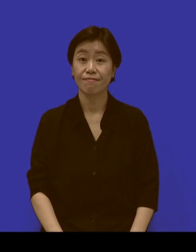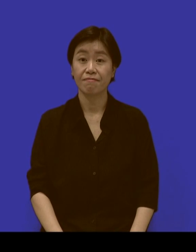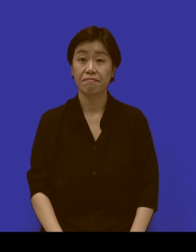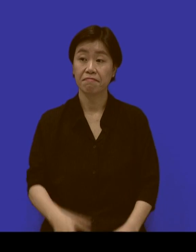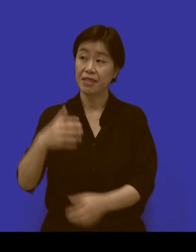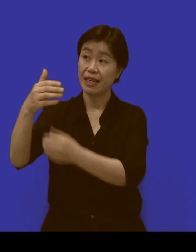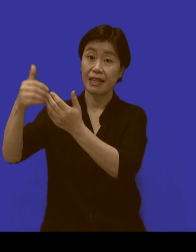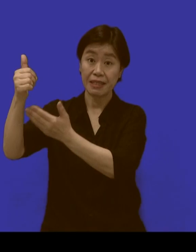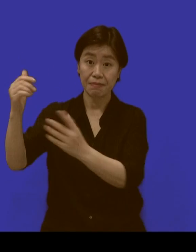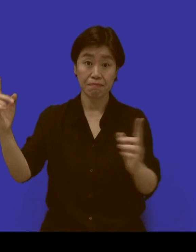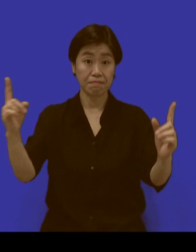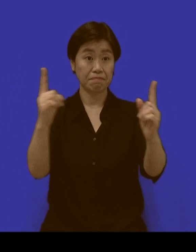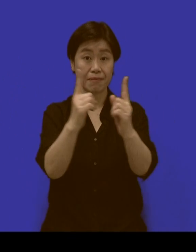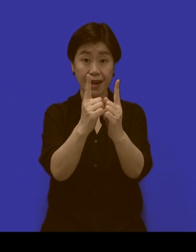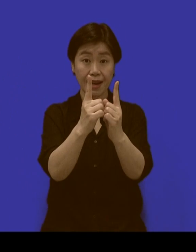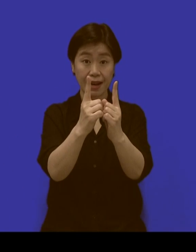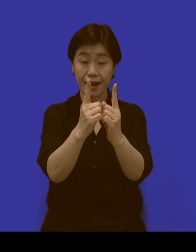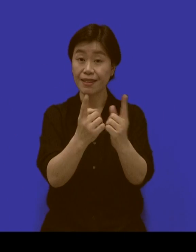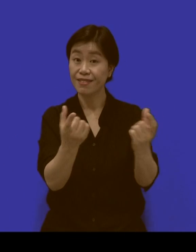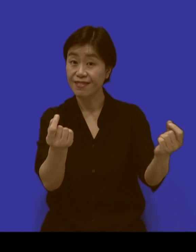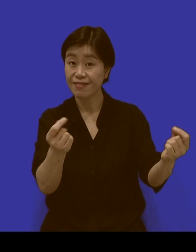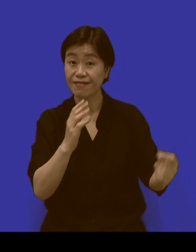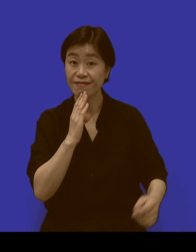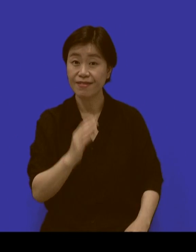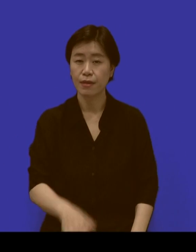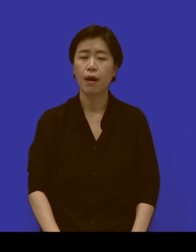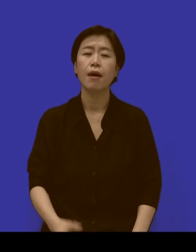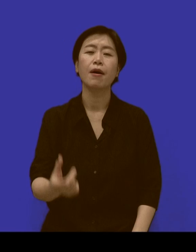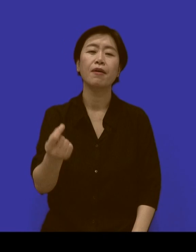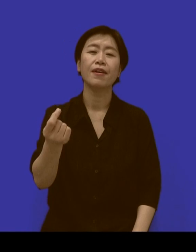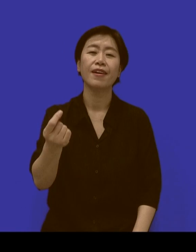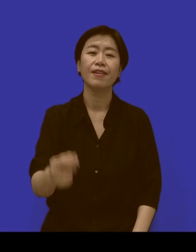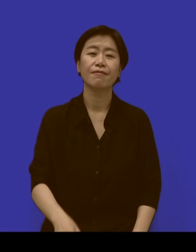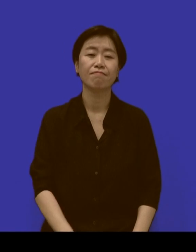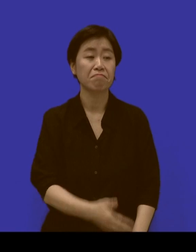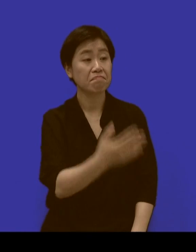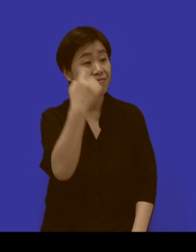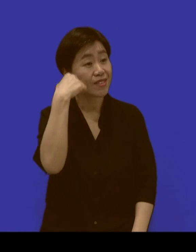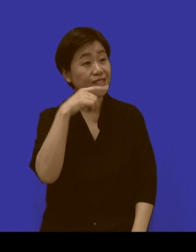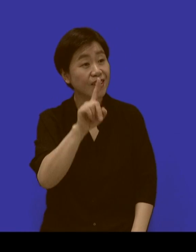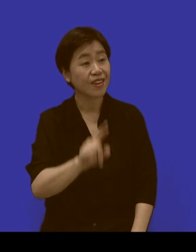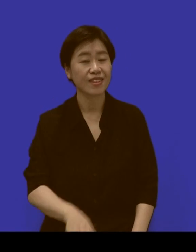1대1로 하나님께서 굉장히 많이 만나주시는 것 같다는 생각이 들어요. 네. 어떠세요?